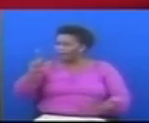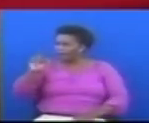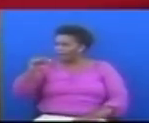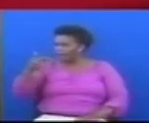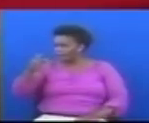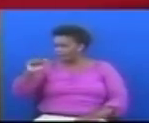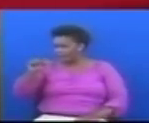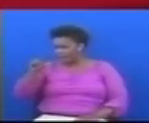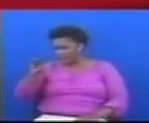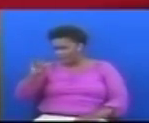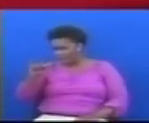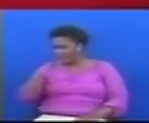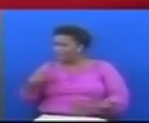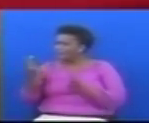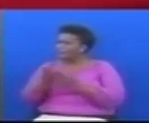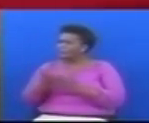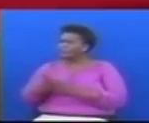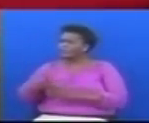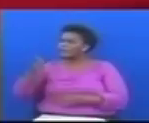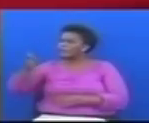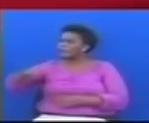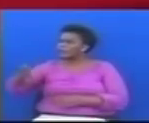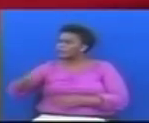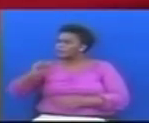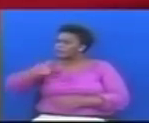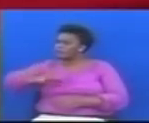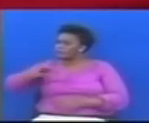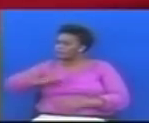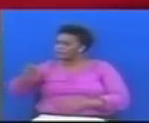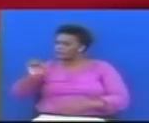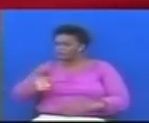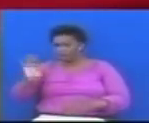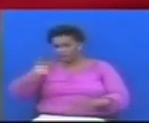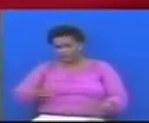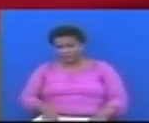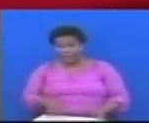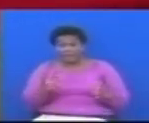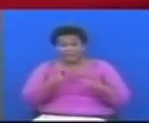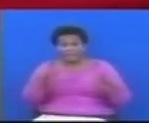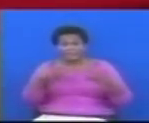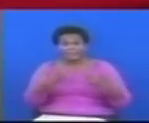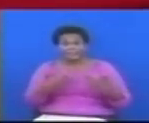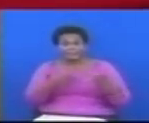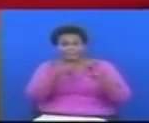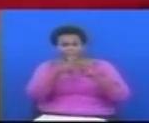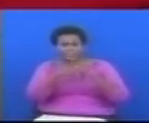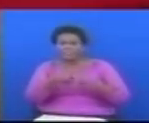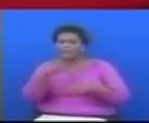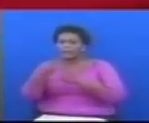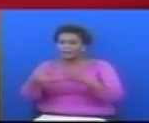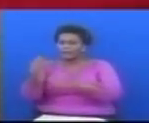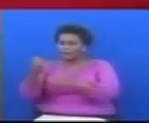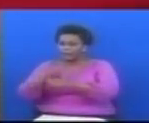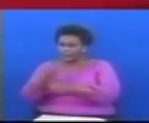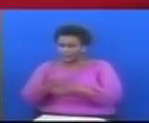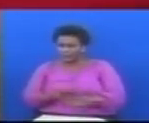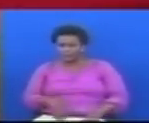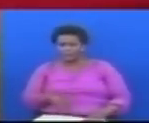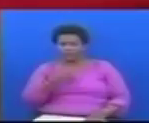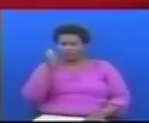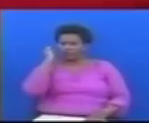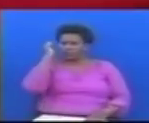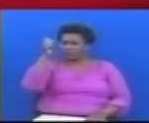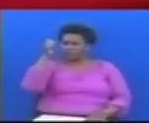waliridhia. Lakini nataka niseme mkandarasi huyu wa CCCE Eten anaendelea na kazi. Hata hivi karibuni